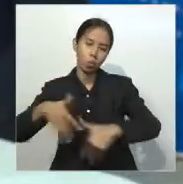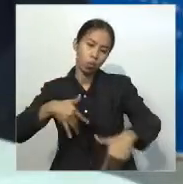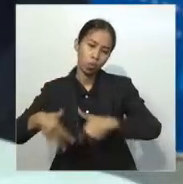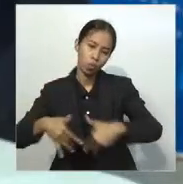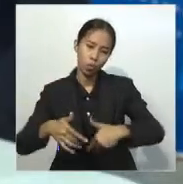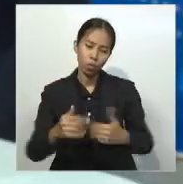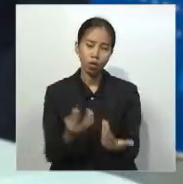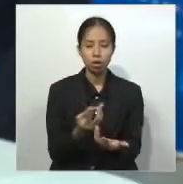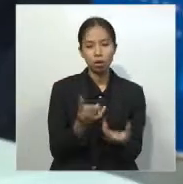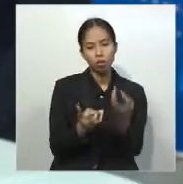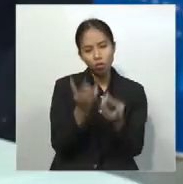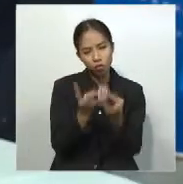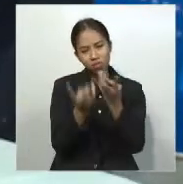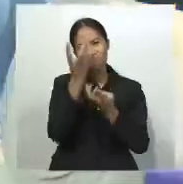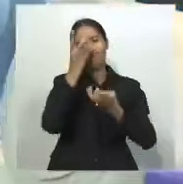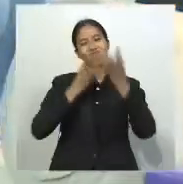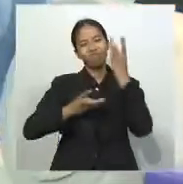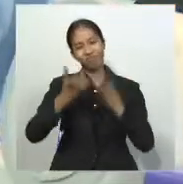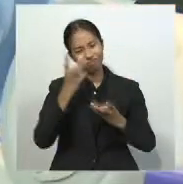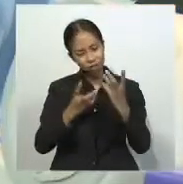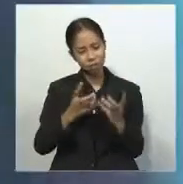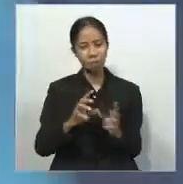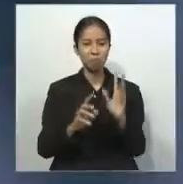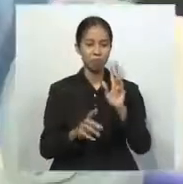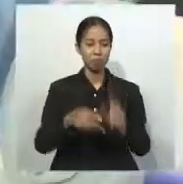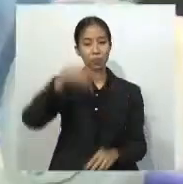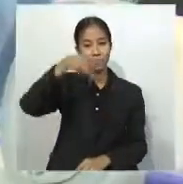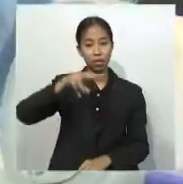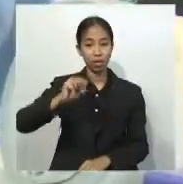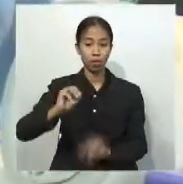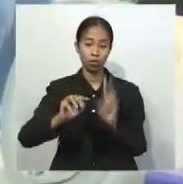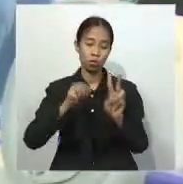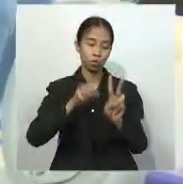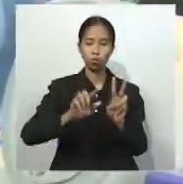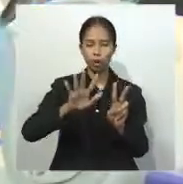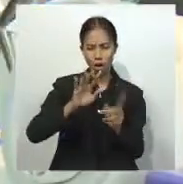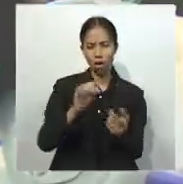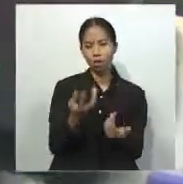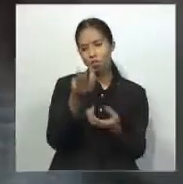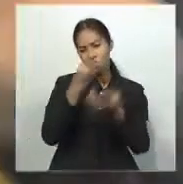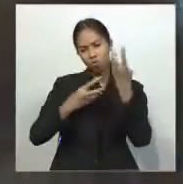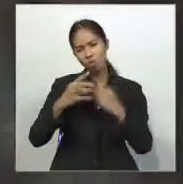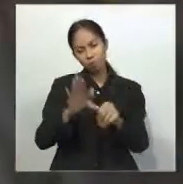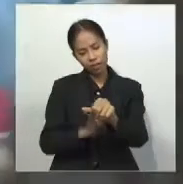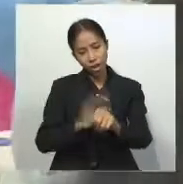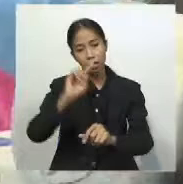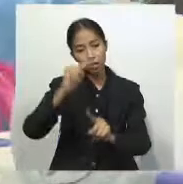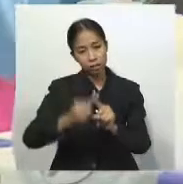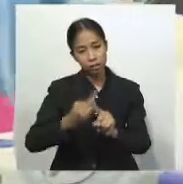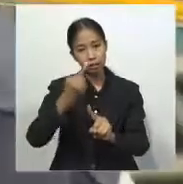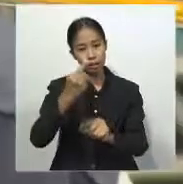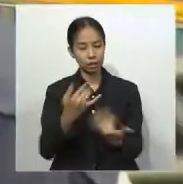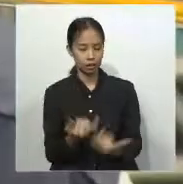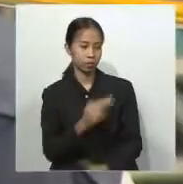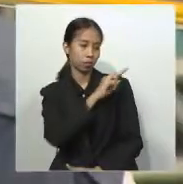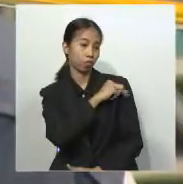ครต้องเจอกับปัญหาฝุ่นละอองขนาดเล็กหรือว่า PM2.5 มาไม่ต่ำกว่า1เดือนแล้วนายแพทย์สมบูรณ์ทศบ